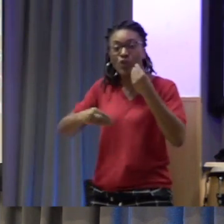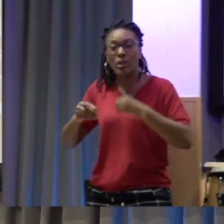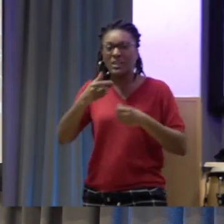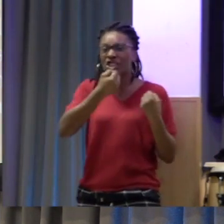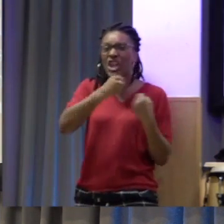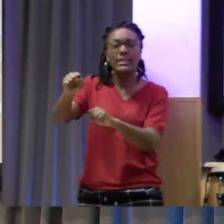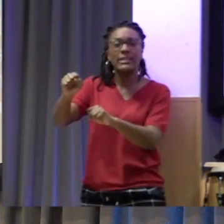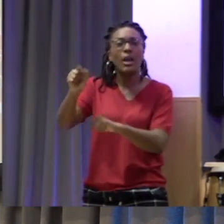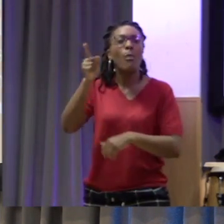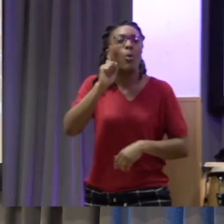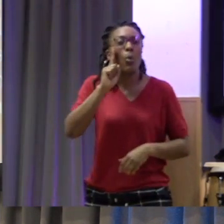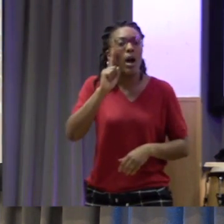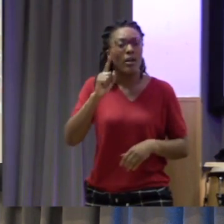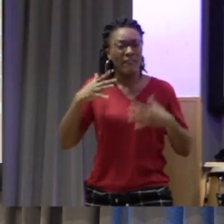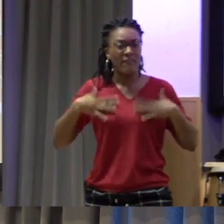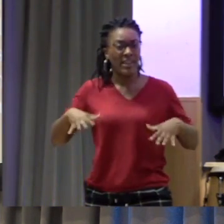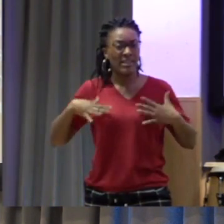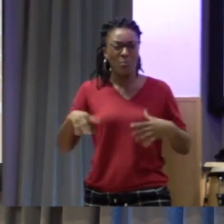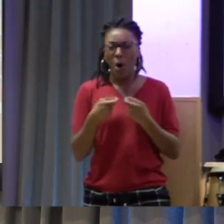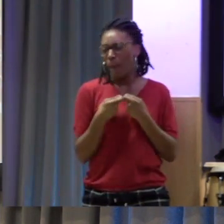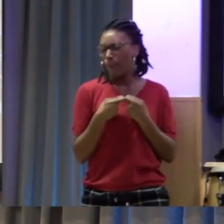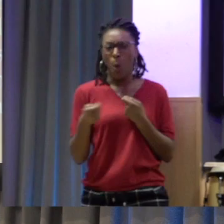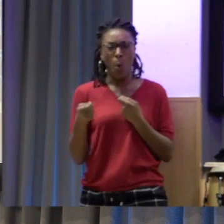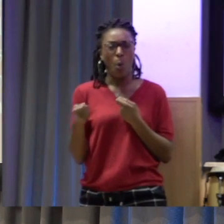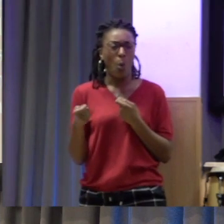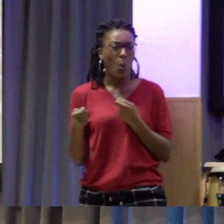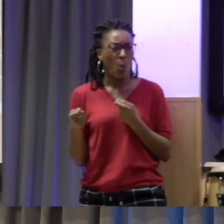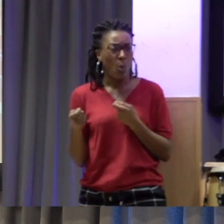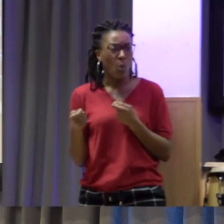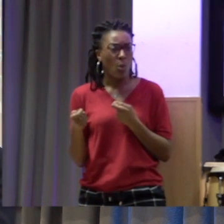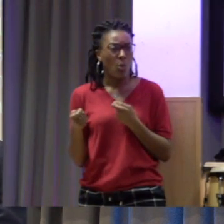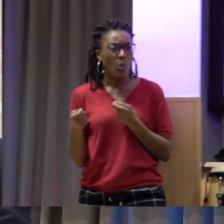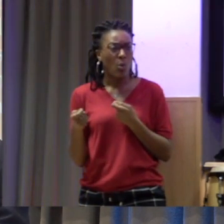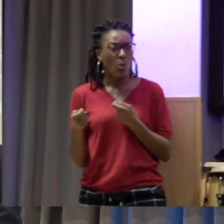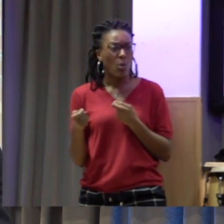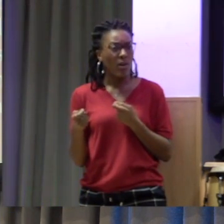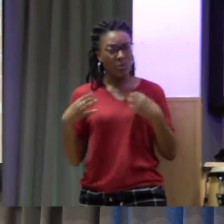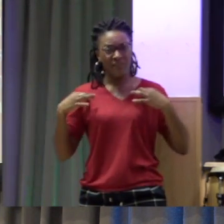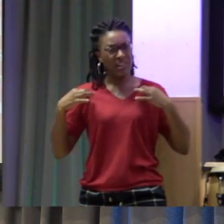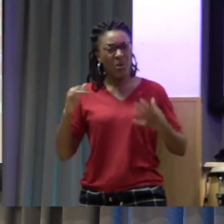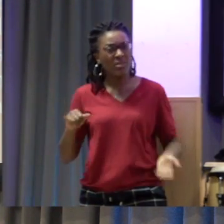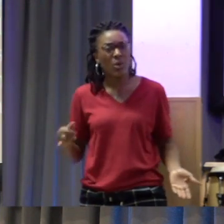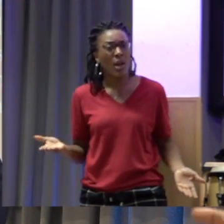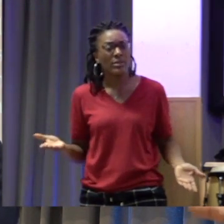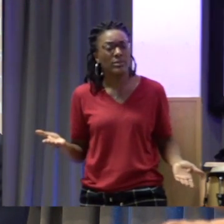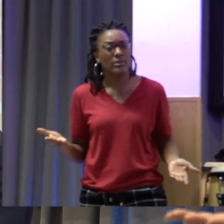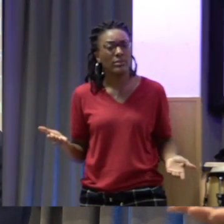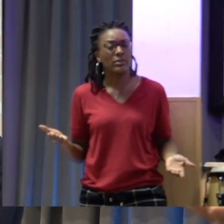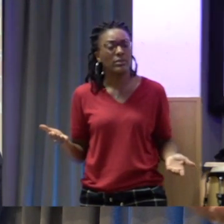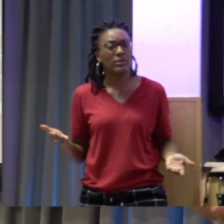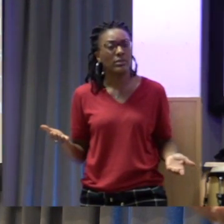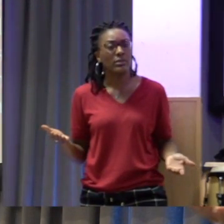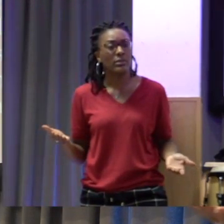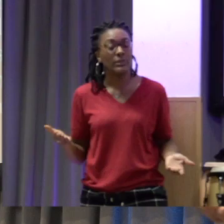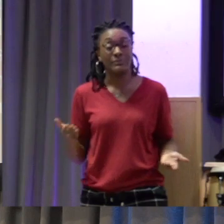chassé parce qu'il n'était pas habillé pour la circonstance et de ne pas avoir porté l'habit de noces.